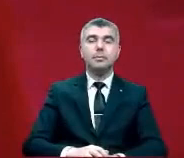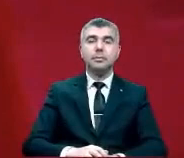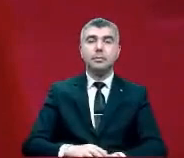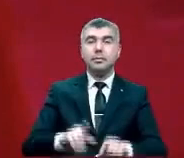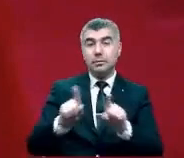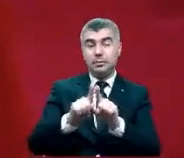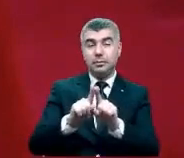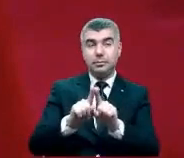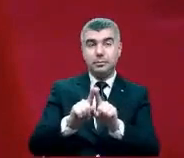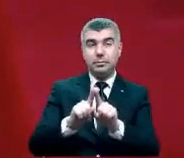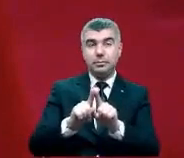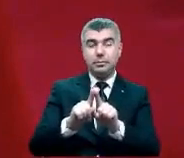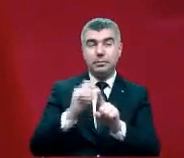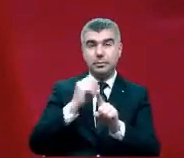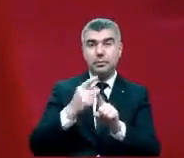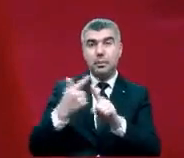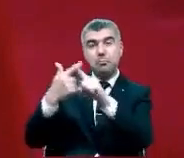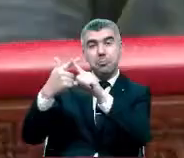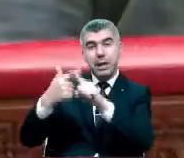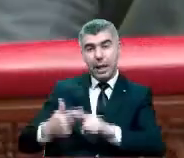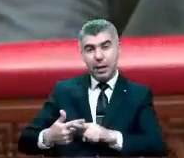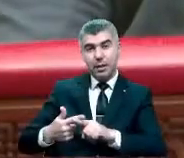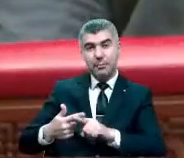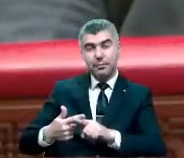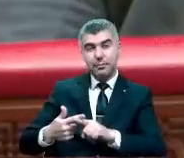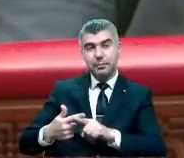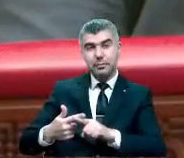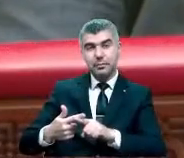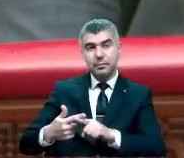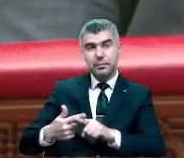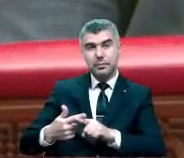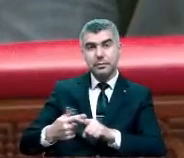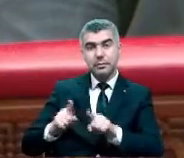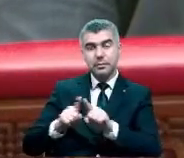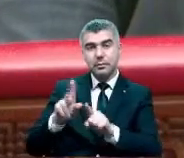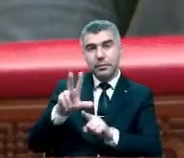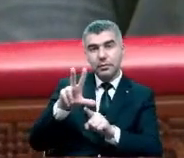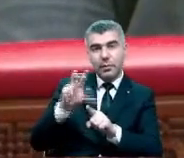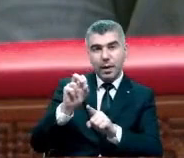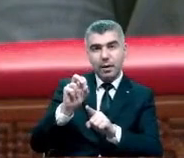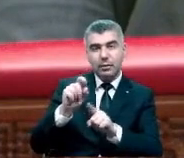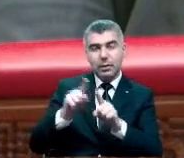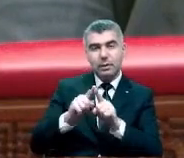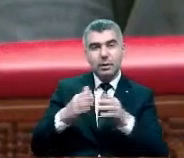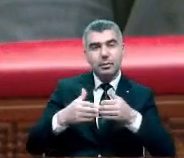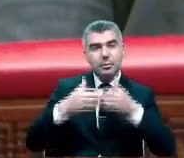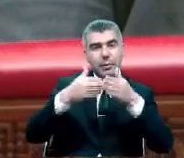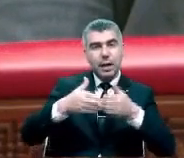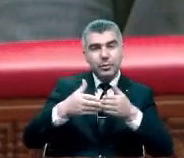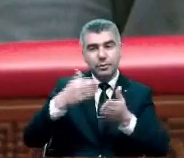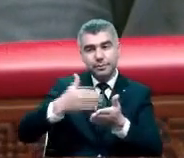السيوله داخل الموانئ انا اللي تنعرف هو انه الموانئ ديالنا